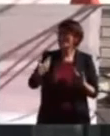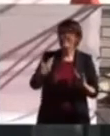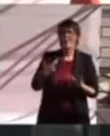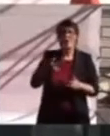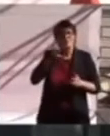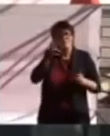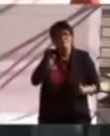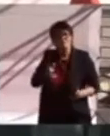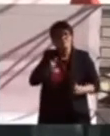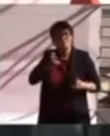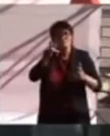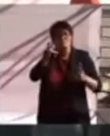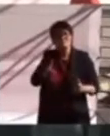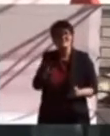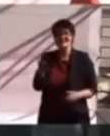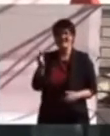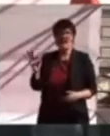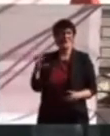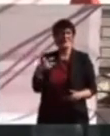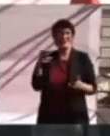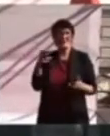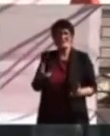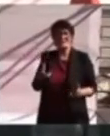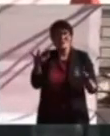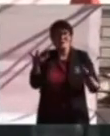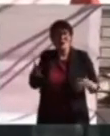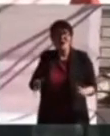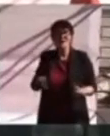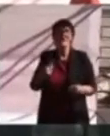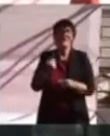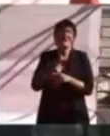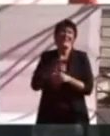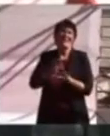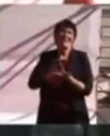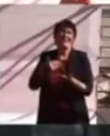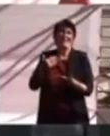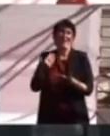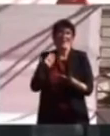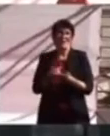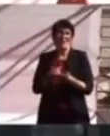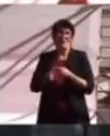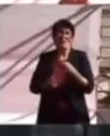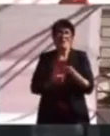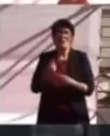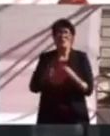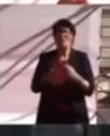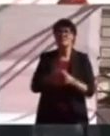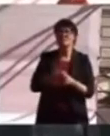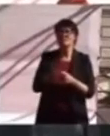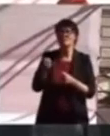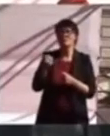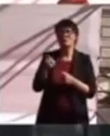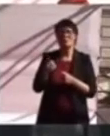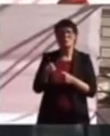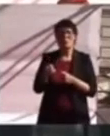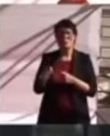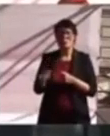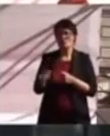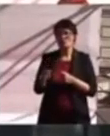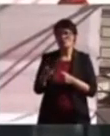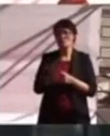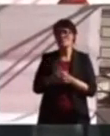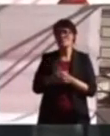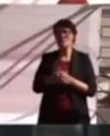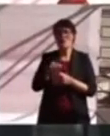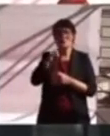fatto finora ultima cosa in un istante è un tweet abbiamo dimostrato lo dico con umiltà in punta di piedi